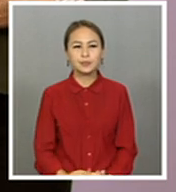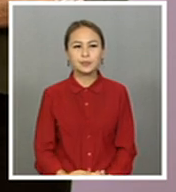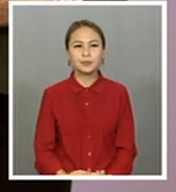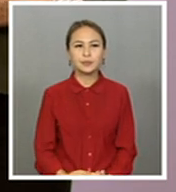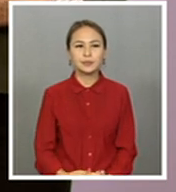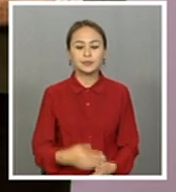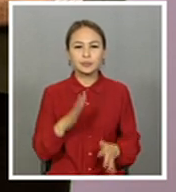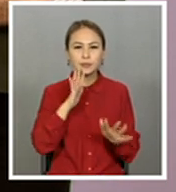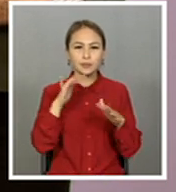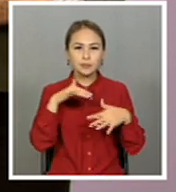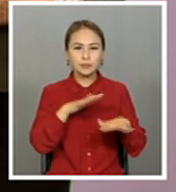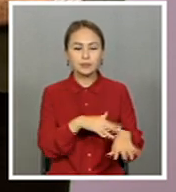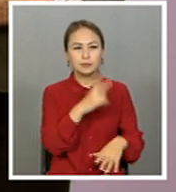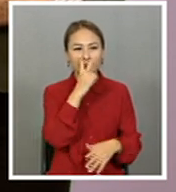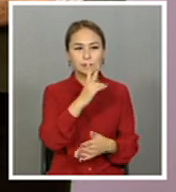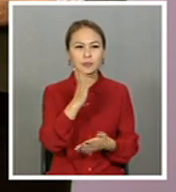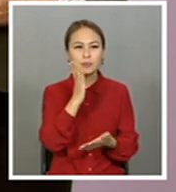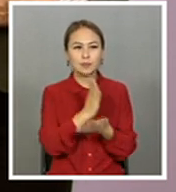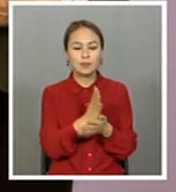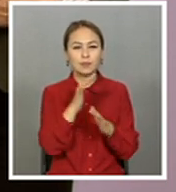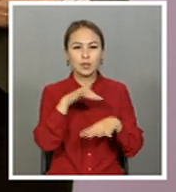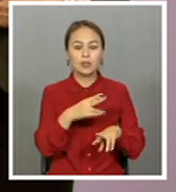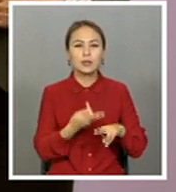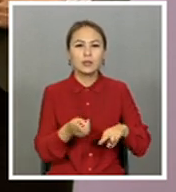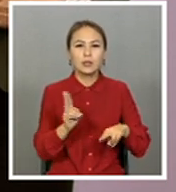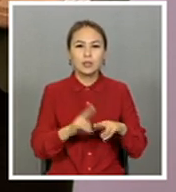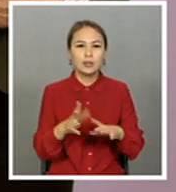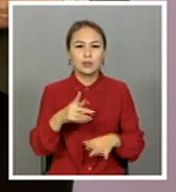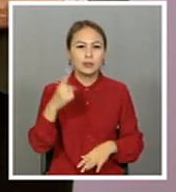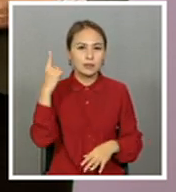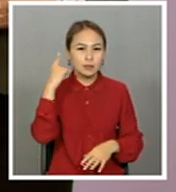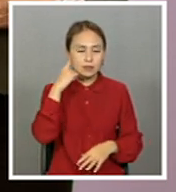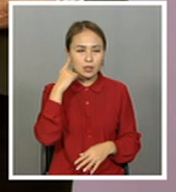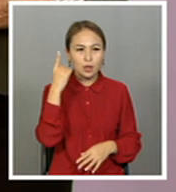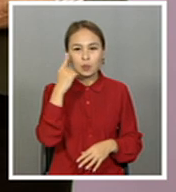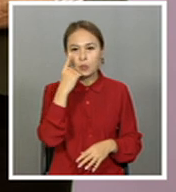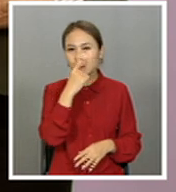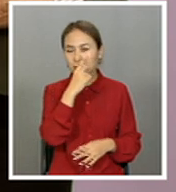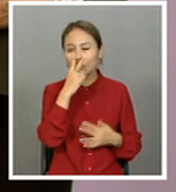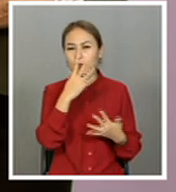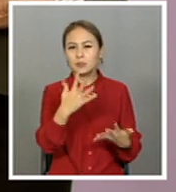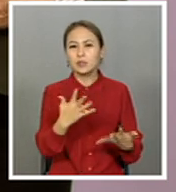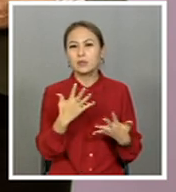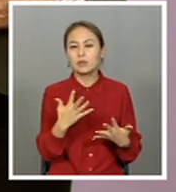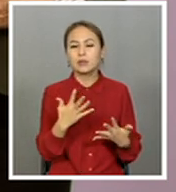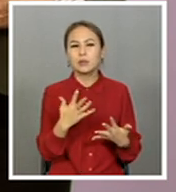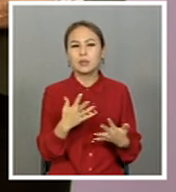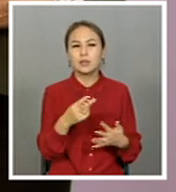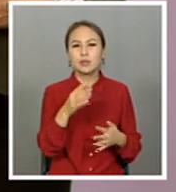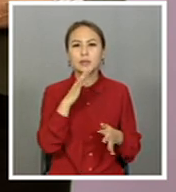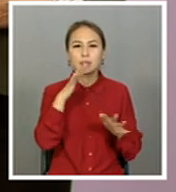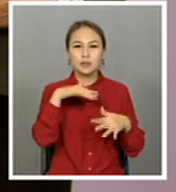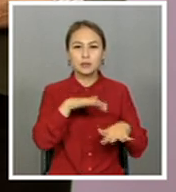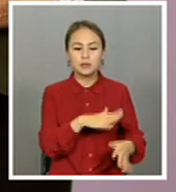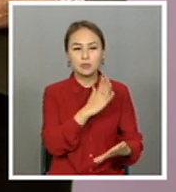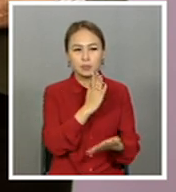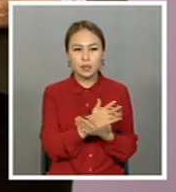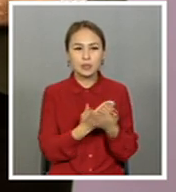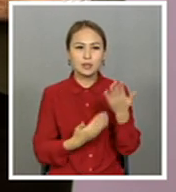Теңізшілерді көріп тұрмыз, е? Теңізшілер деген сөзді естісек, көз алдымызға теңіз келеді